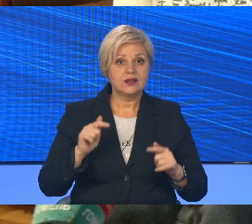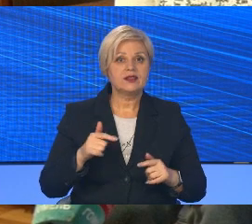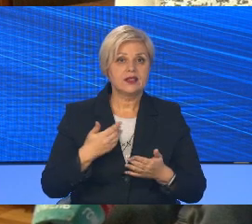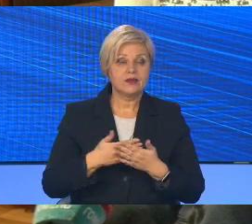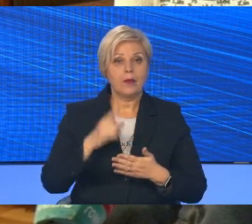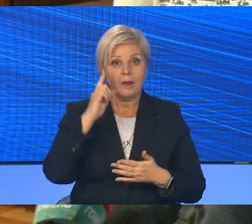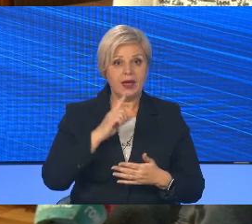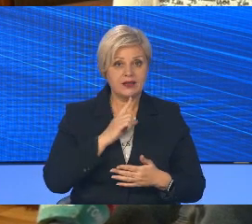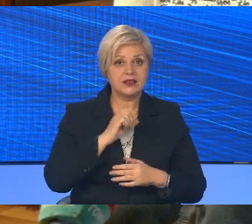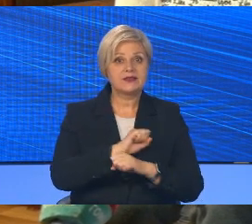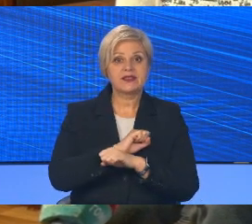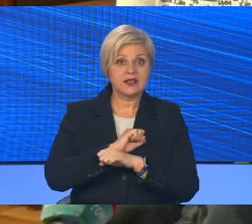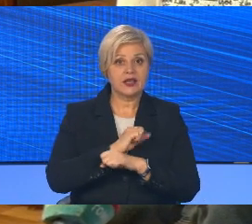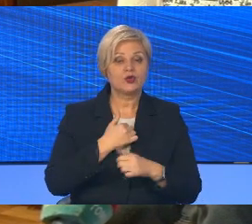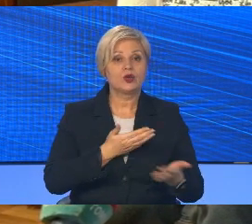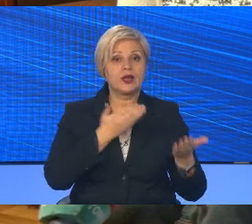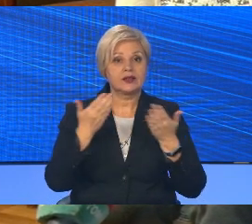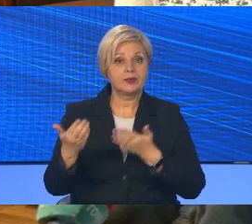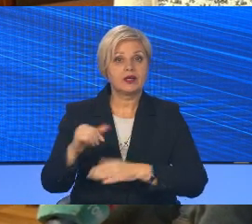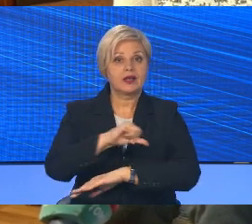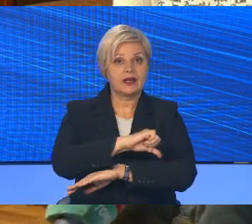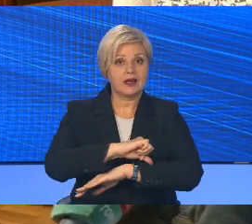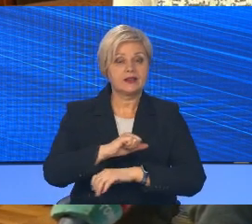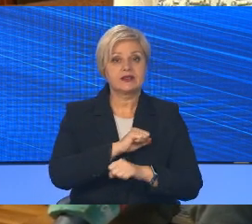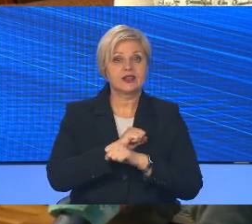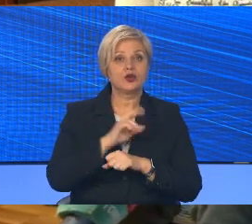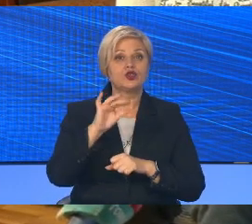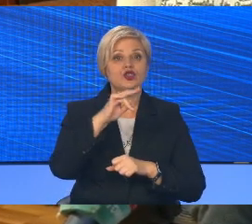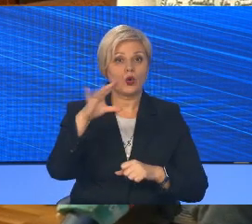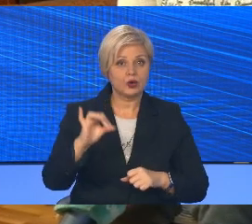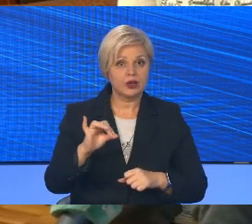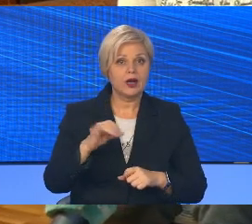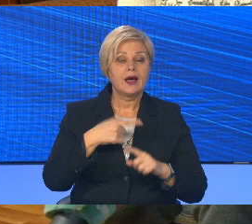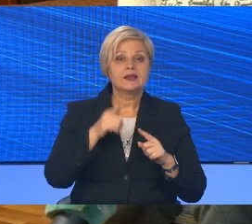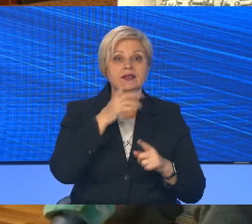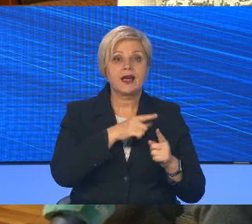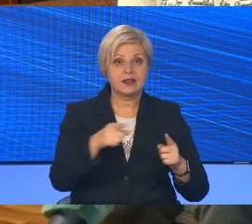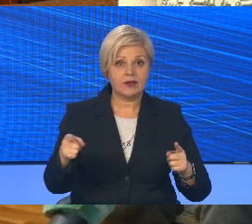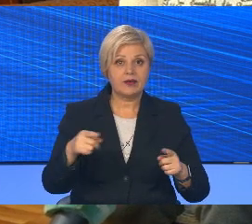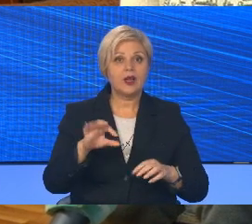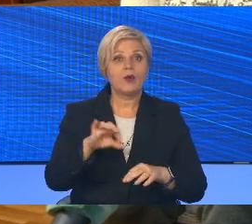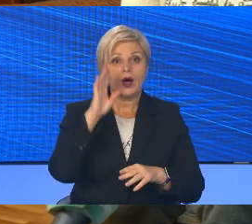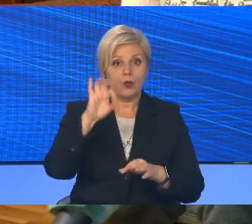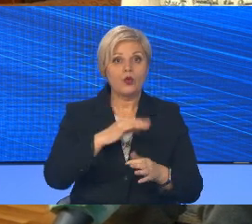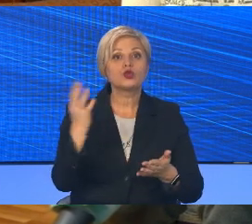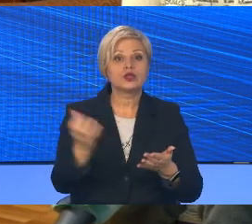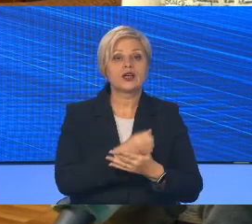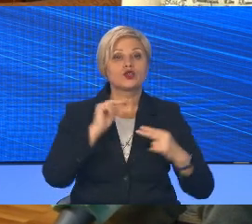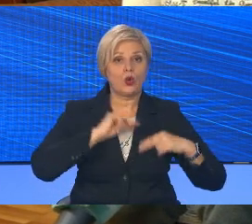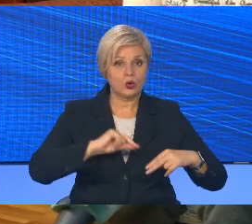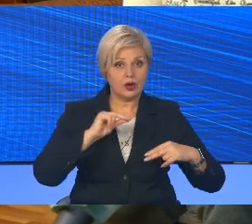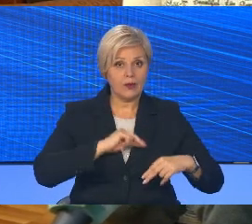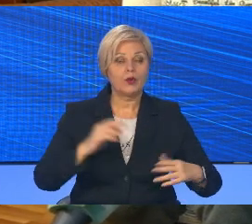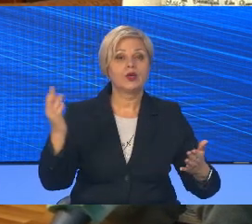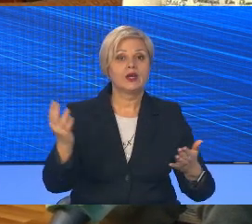практически месяц в санатории, нас пригласили на границе в санатории Чонки. За это время муж успел найти работу,